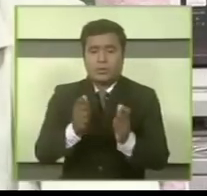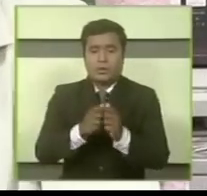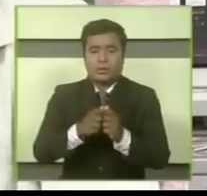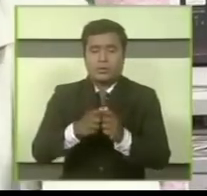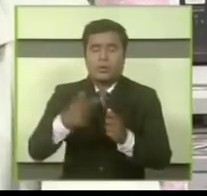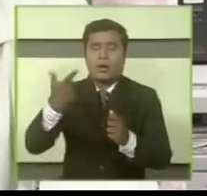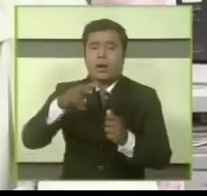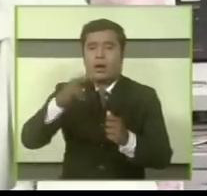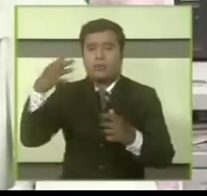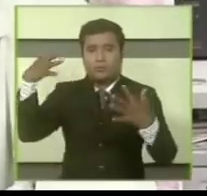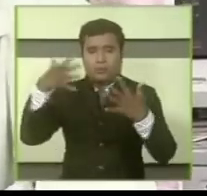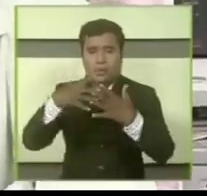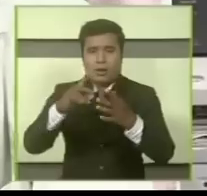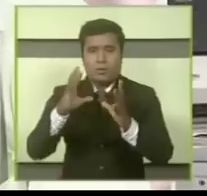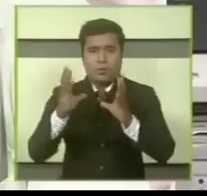পশ্চিমা লঘুচাপের প্রভাবে।